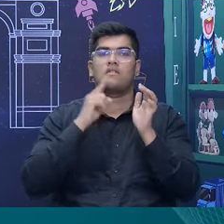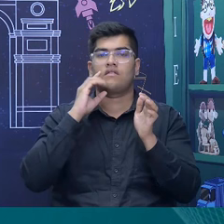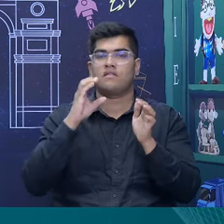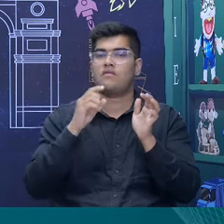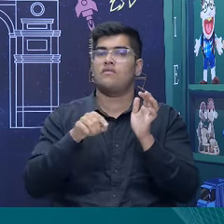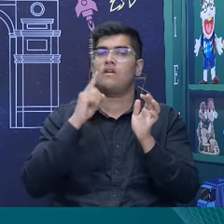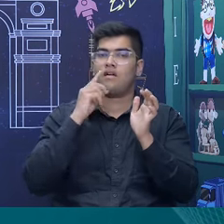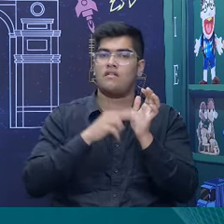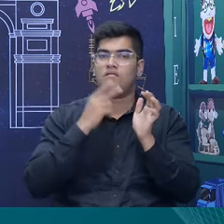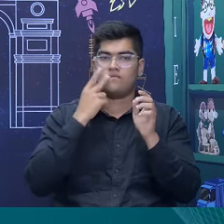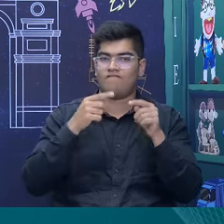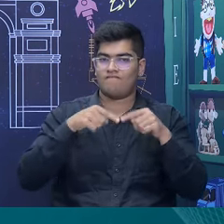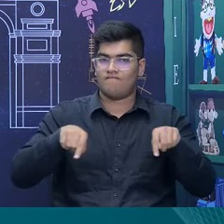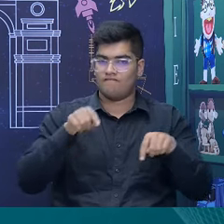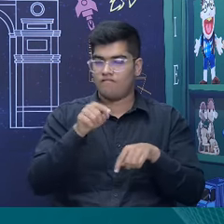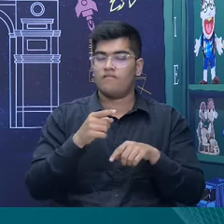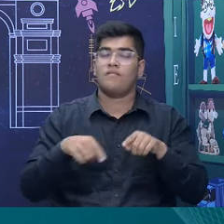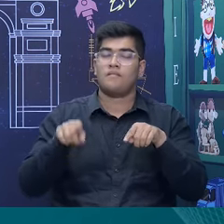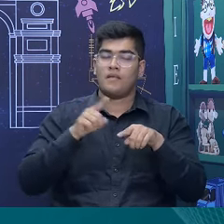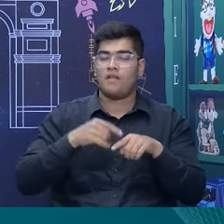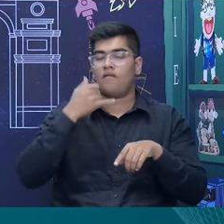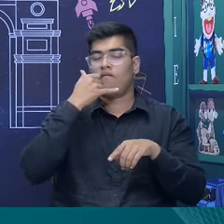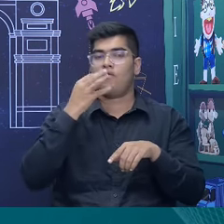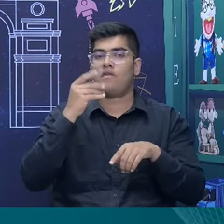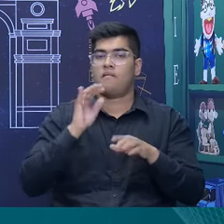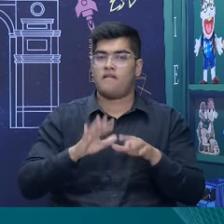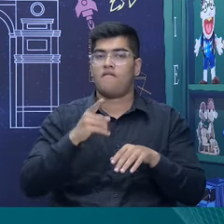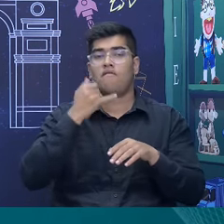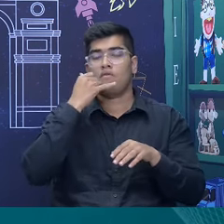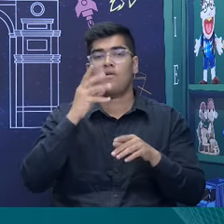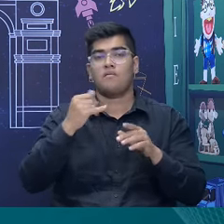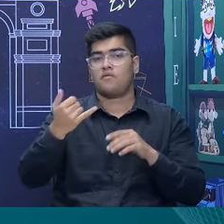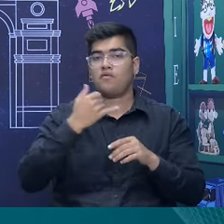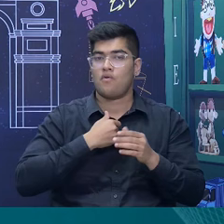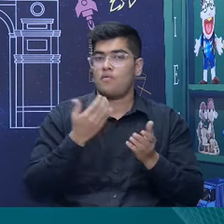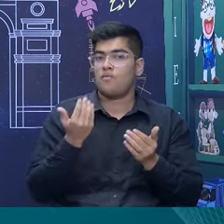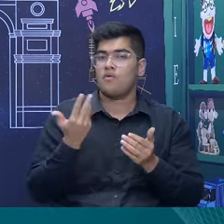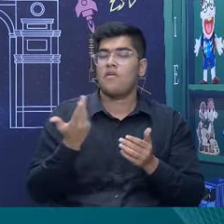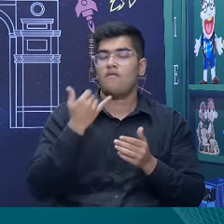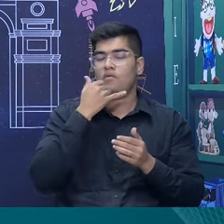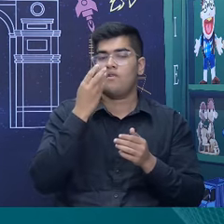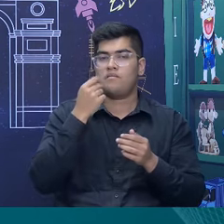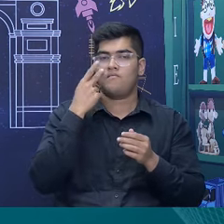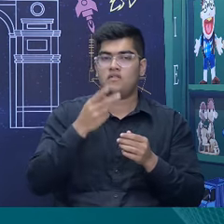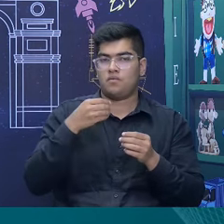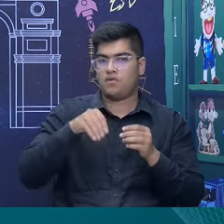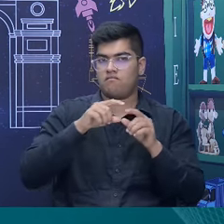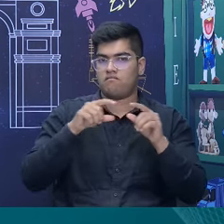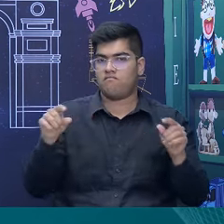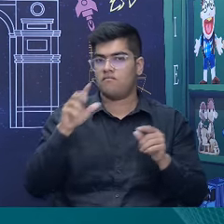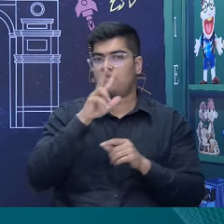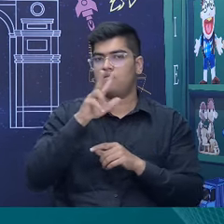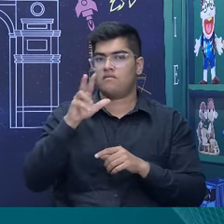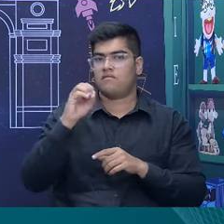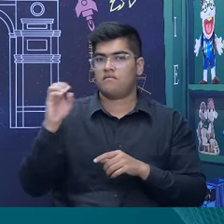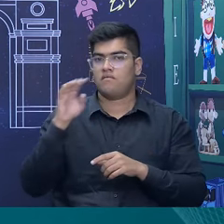सकते हैं हमारा फोन नंबर आपकी स्क्रीन पर भी फ्लैश हो रहा है यह है 0044 0559 या फिर सबसे